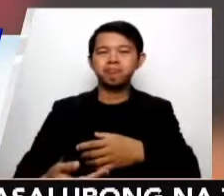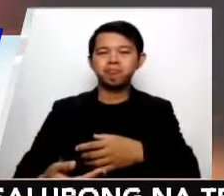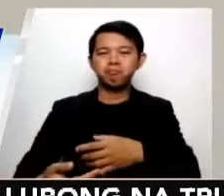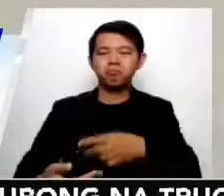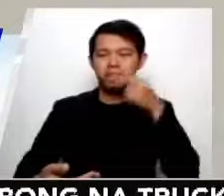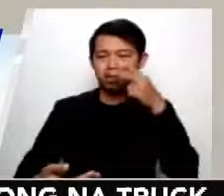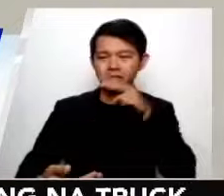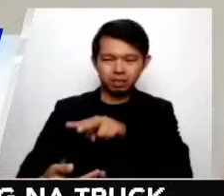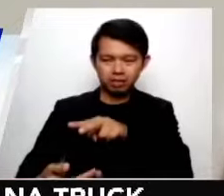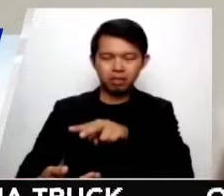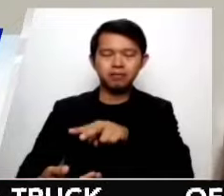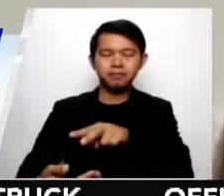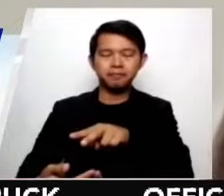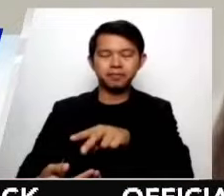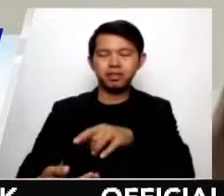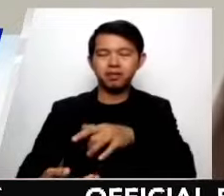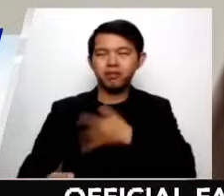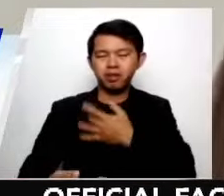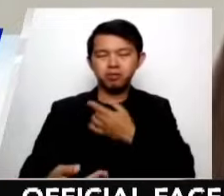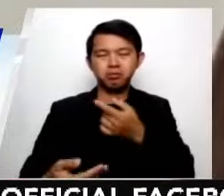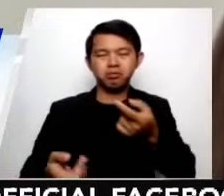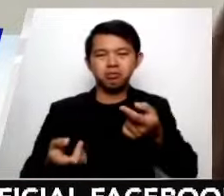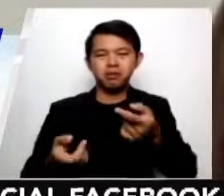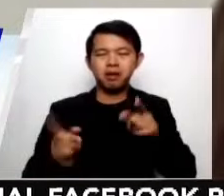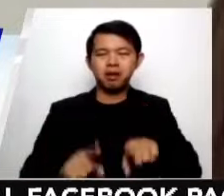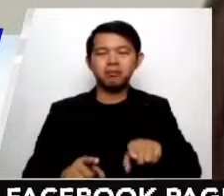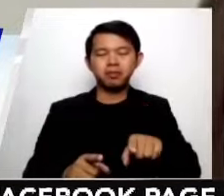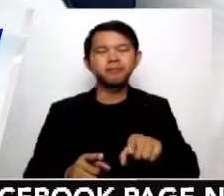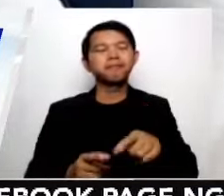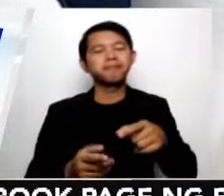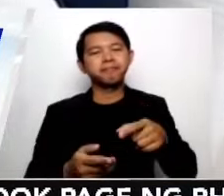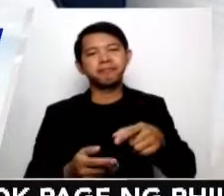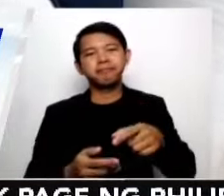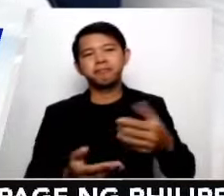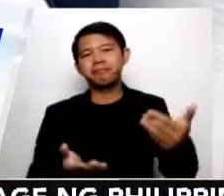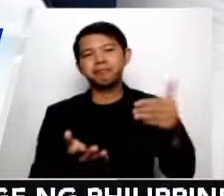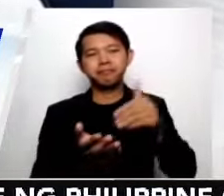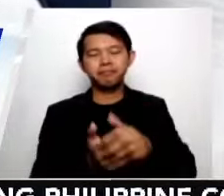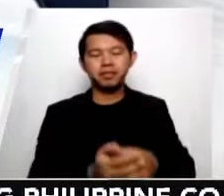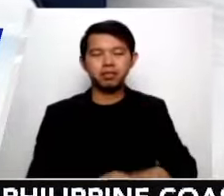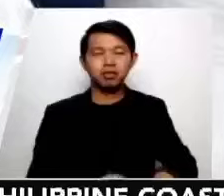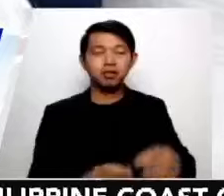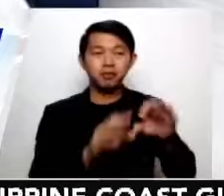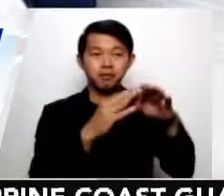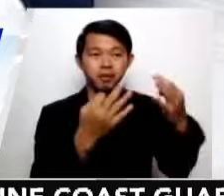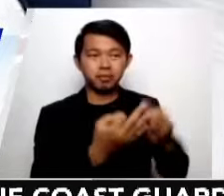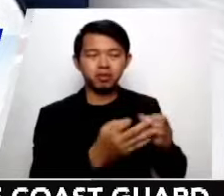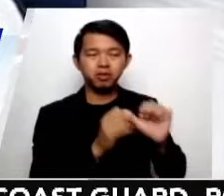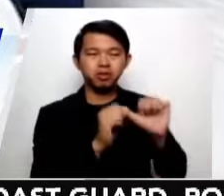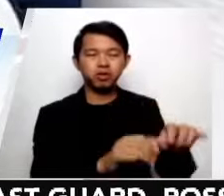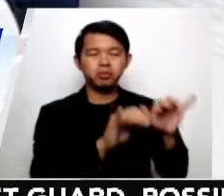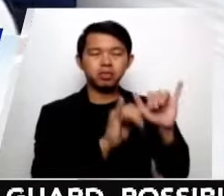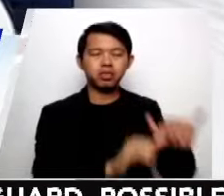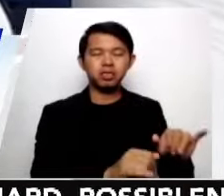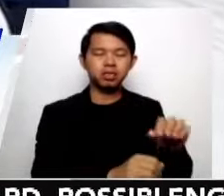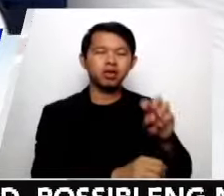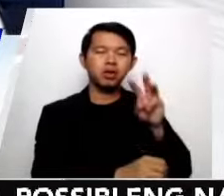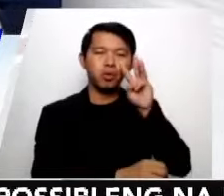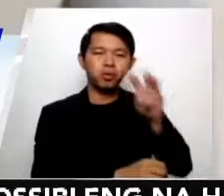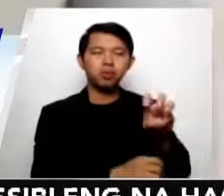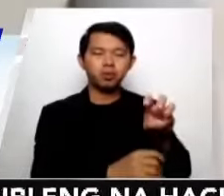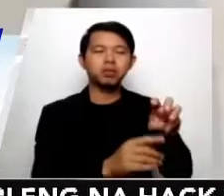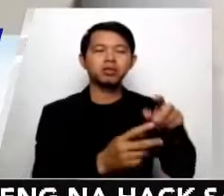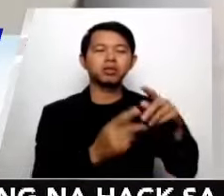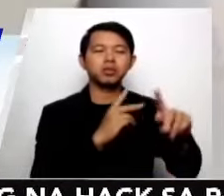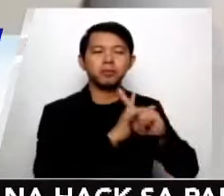siya. Mananatili sa Witness Protection Program ang pamilya dahil sa takot para sa kanilang buhay. Katuwang ang Department of